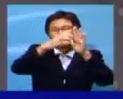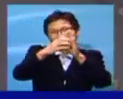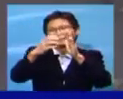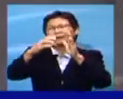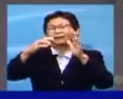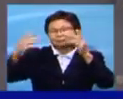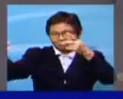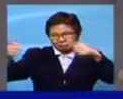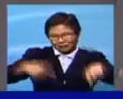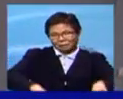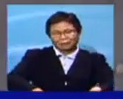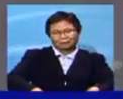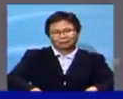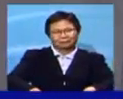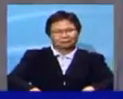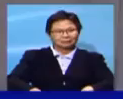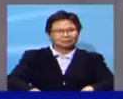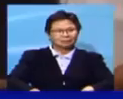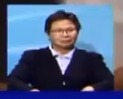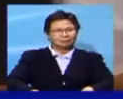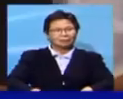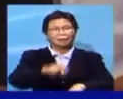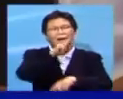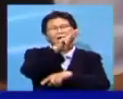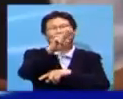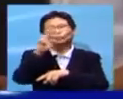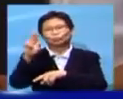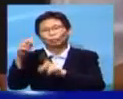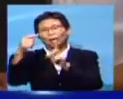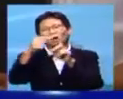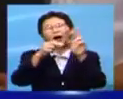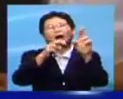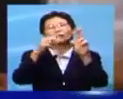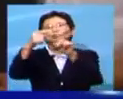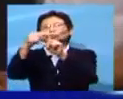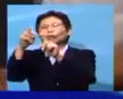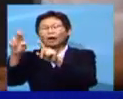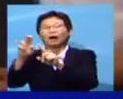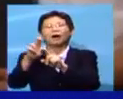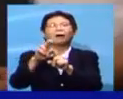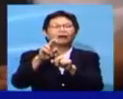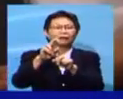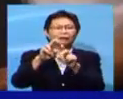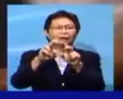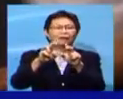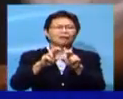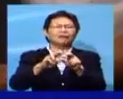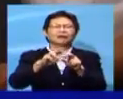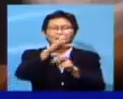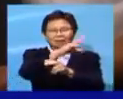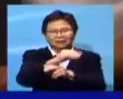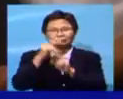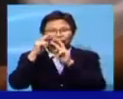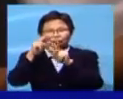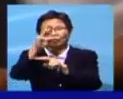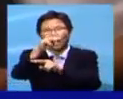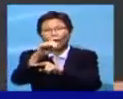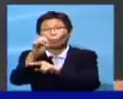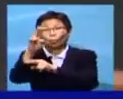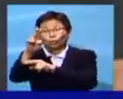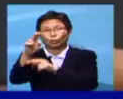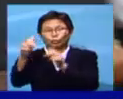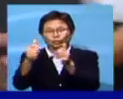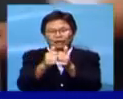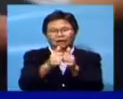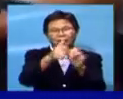Majlis pelancaran tukun RI to reif r2r selain menyaksikan Majlis men memorand persefahaman antara jabatan perikanan